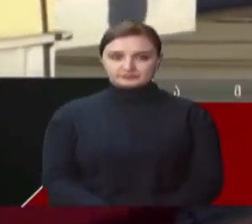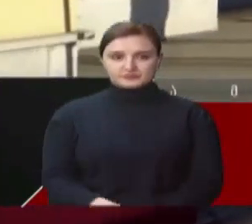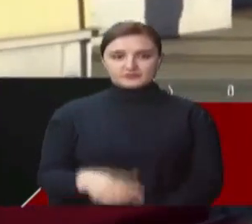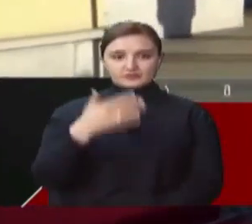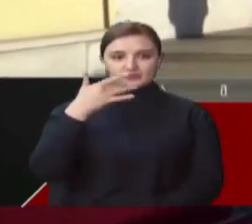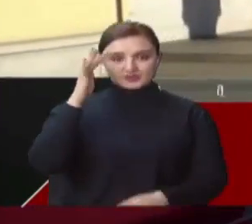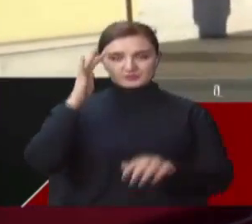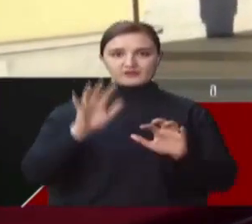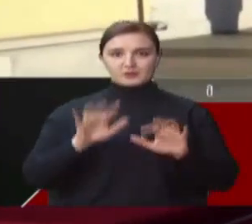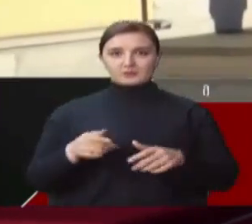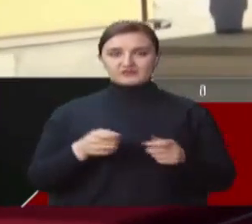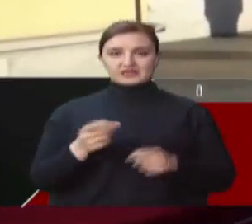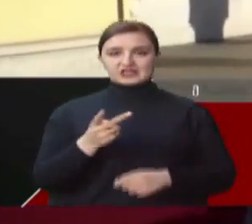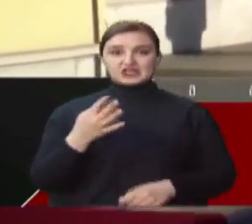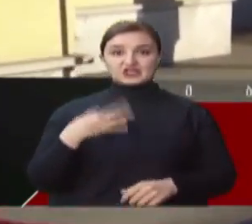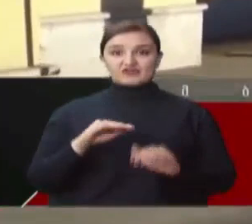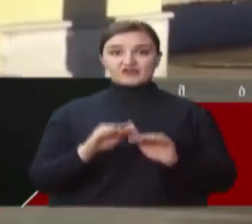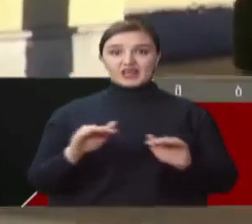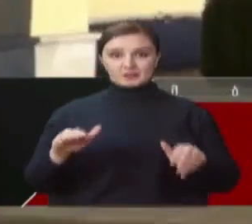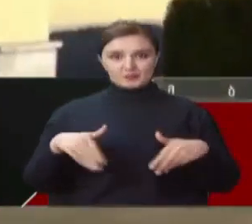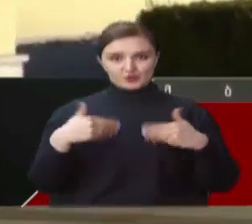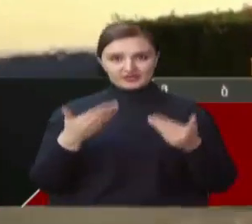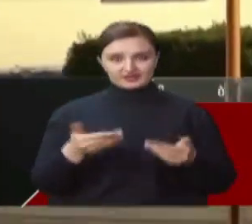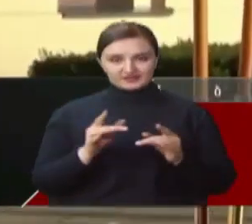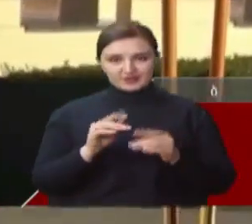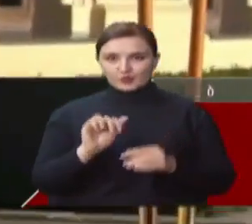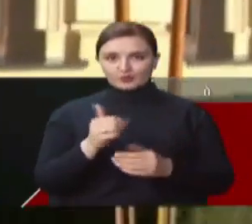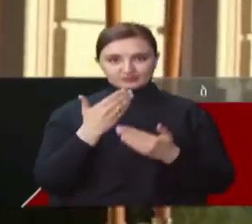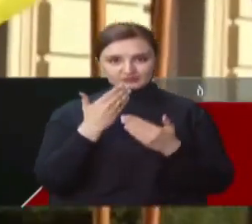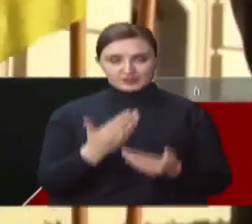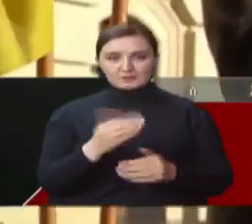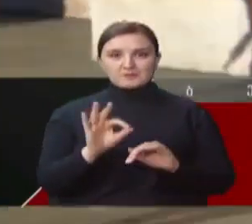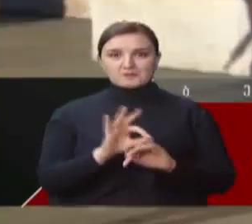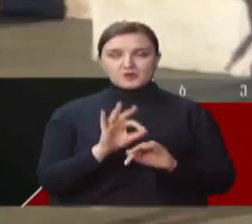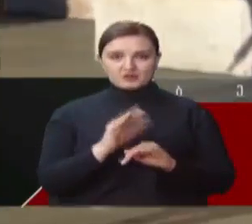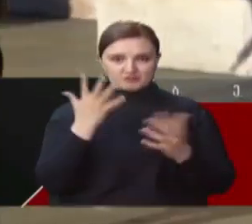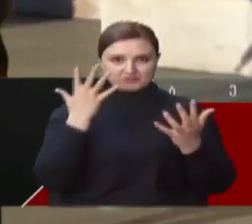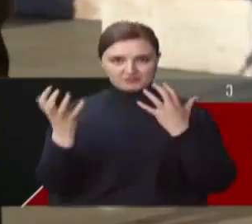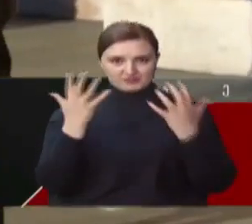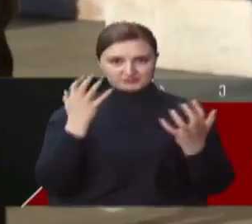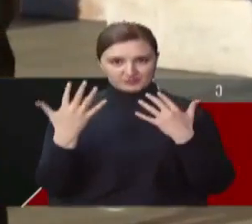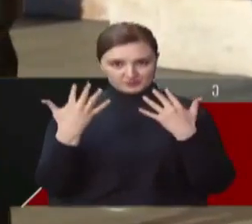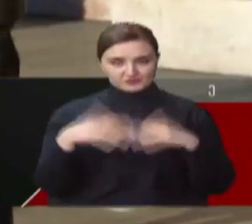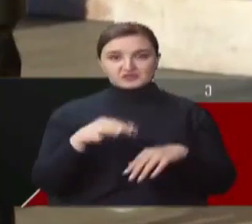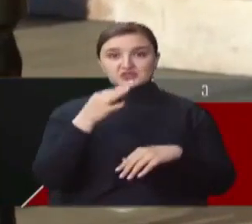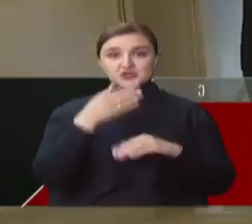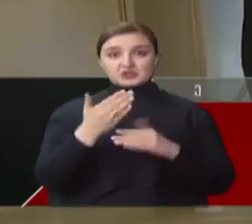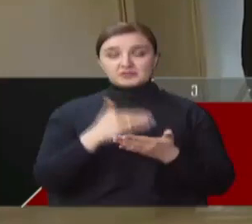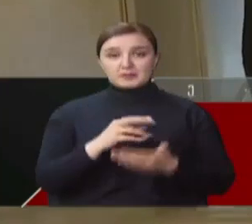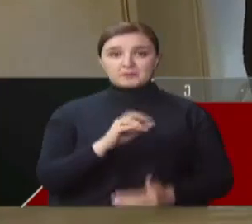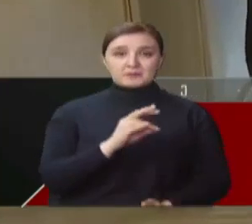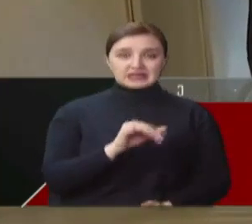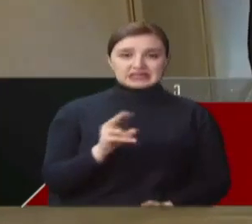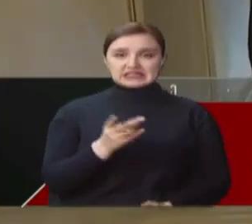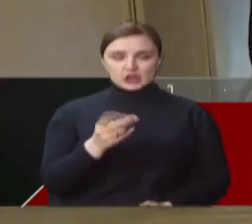ამერიკის პრეზიდენტმა ზელენსკების შვილები მოიკითხა. უკრაინის პრეზიდენტთან და მის მეუღლესთან ფოტოები გადაიღო, შემდეგ კი ბაიდენი და